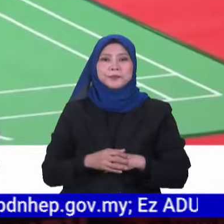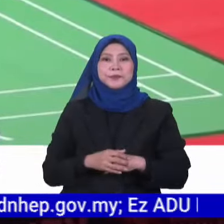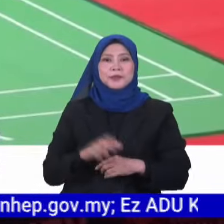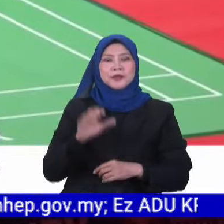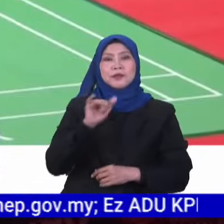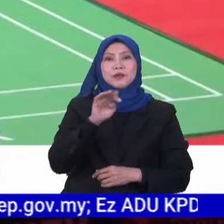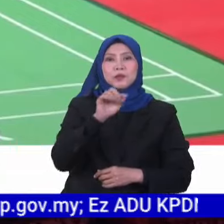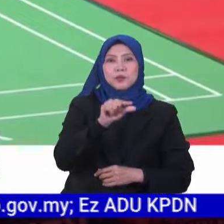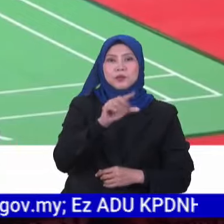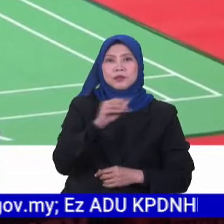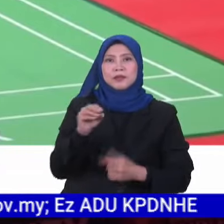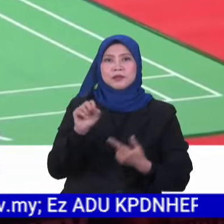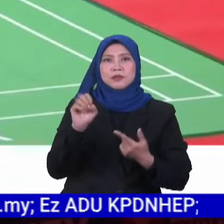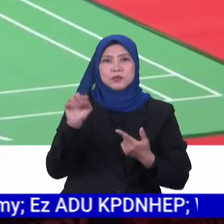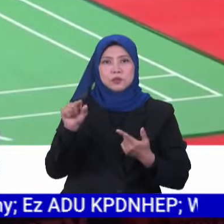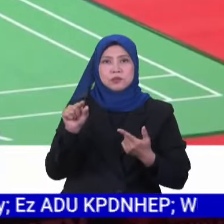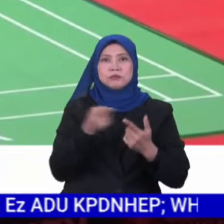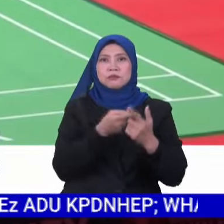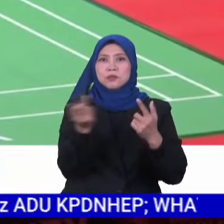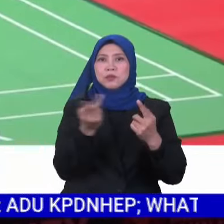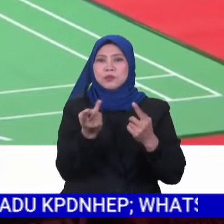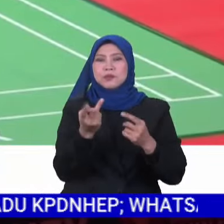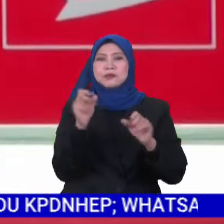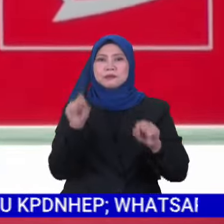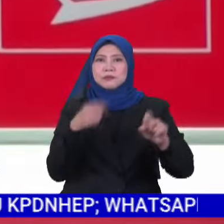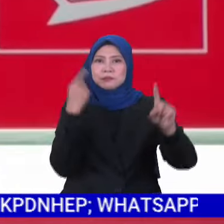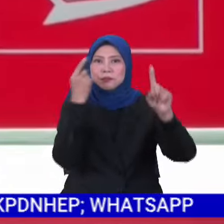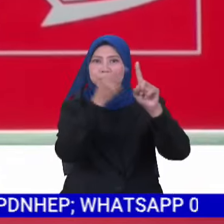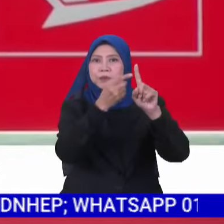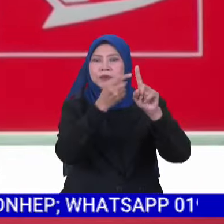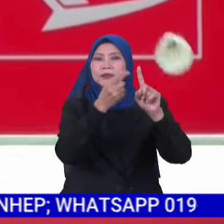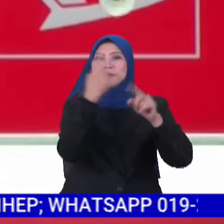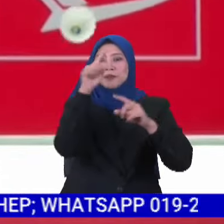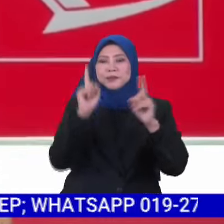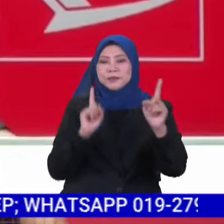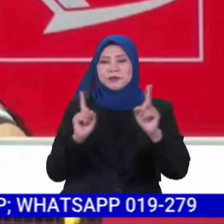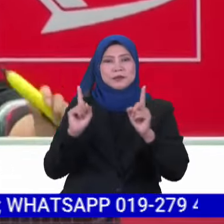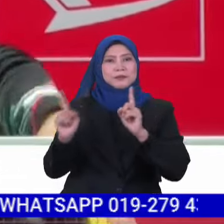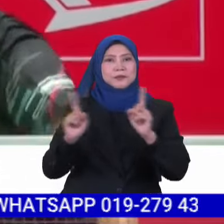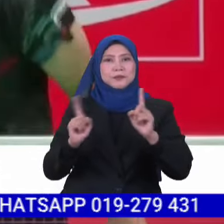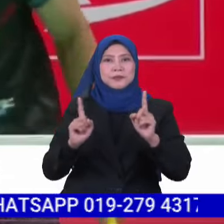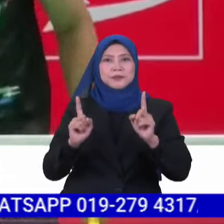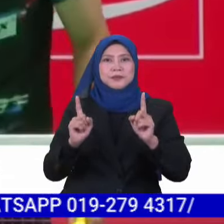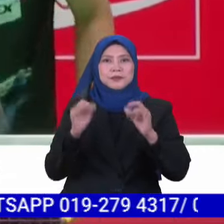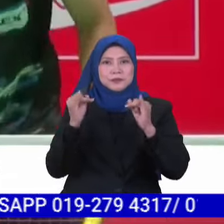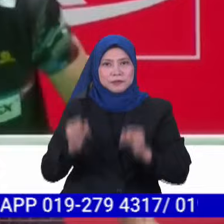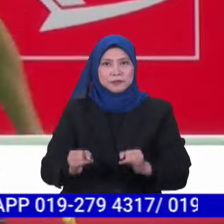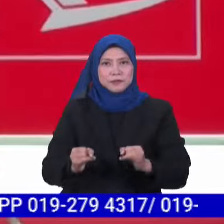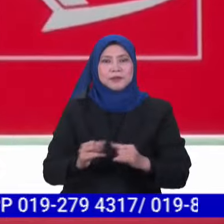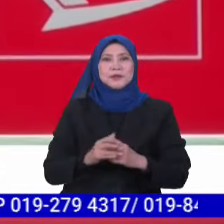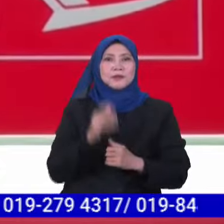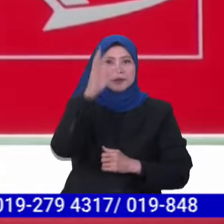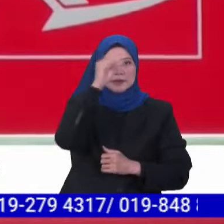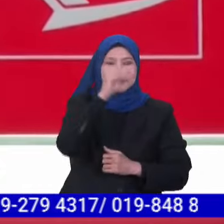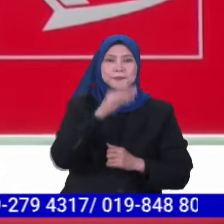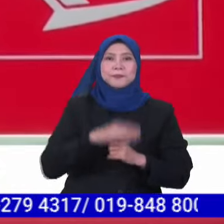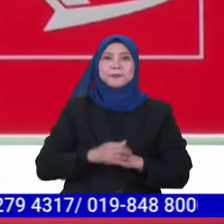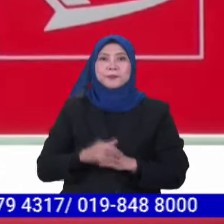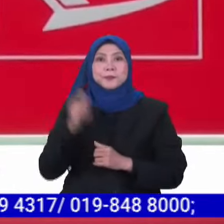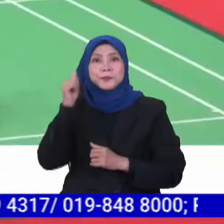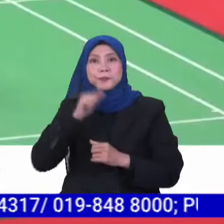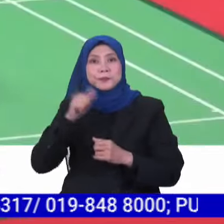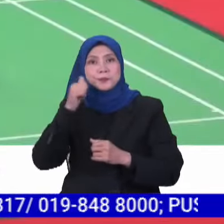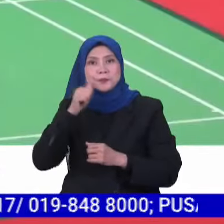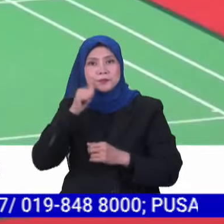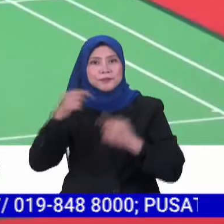yang Junho dan strong Juven truk mengelas mengisi dalam acara perseorangan lelaki perseorangan wanita punya menyaksikan